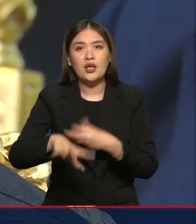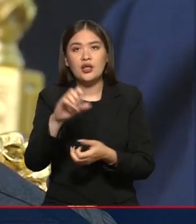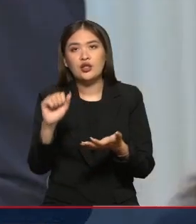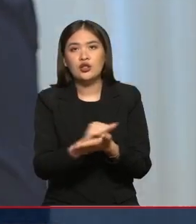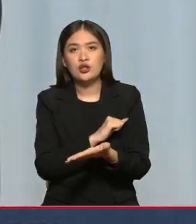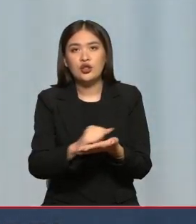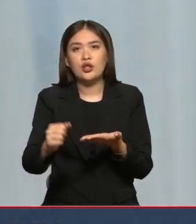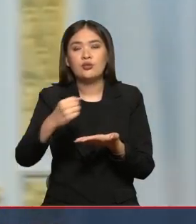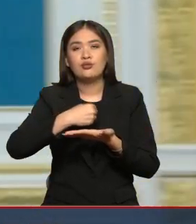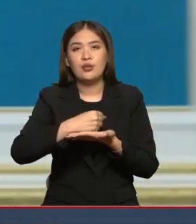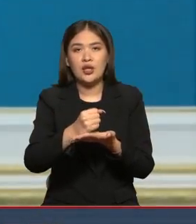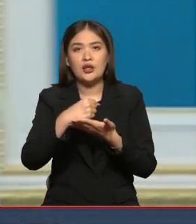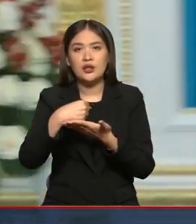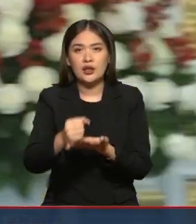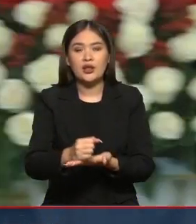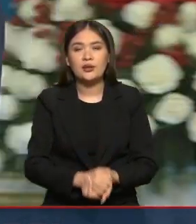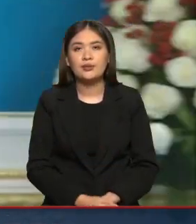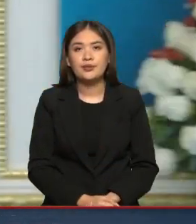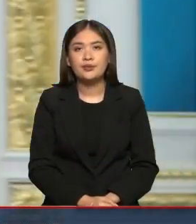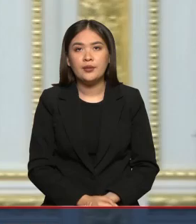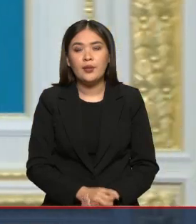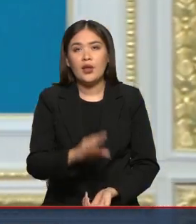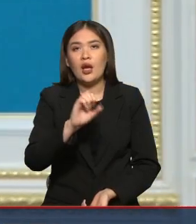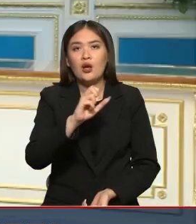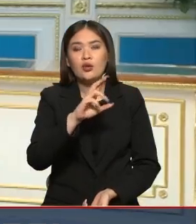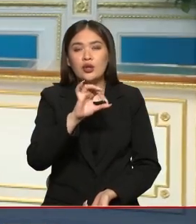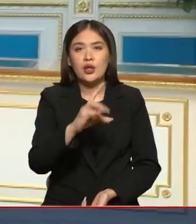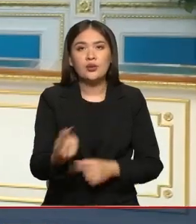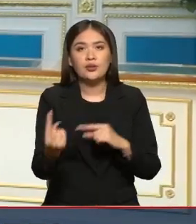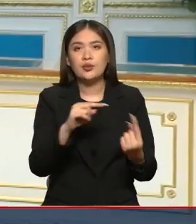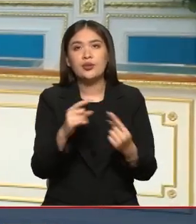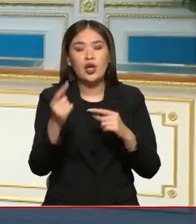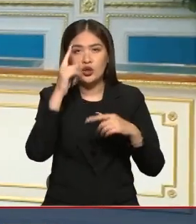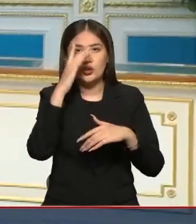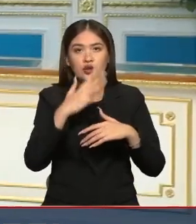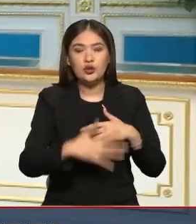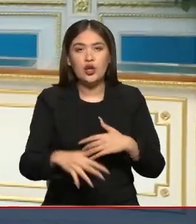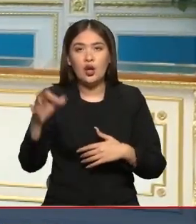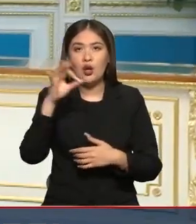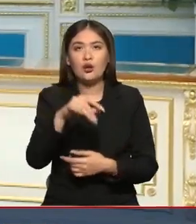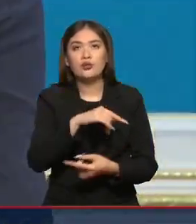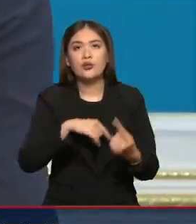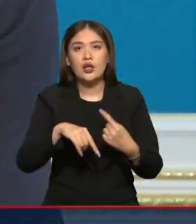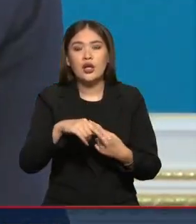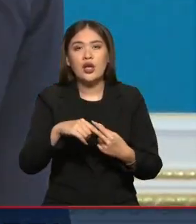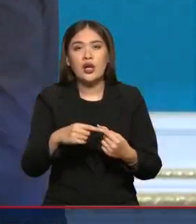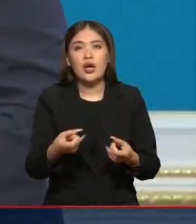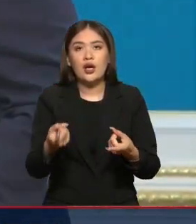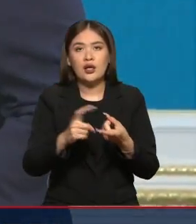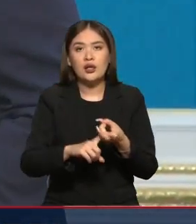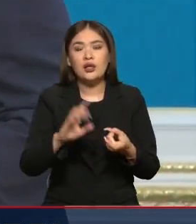бекітілді. Тау-кен және геология саласындағы өзара түсіністік және ынтымақтастық туралы меморандуммен алмасады.